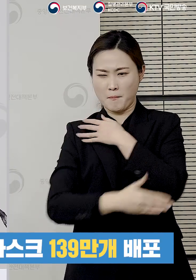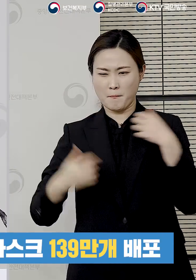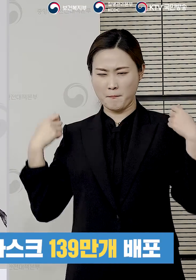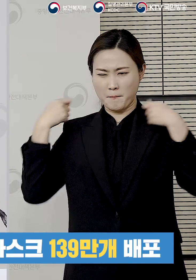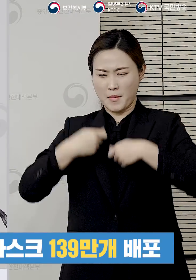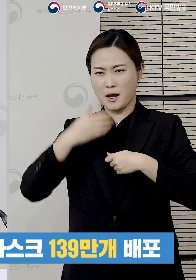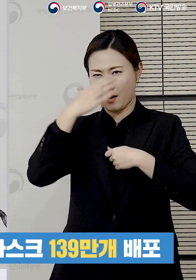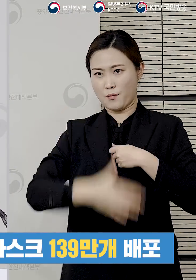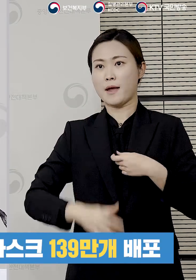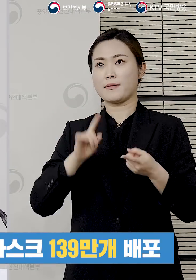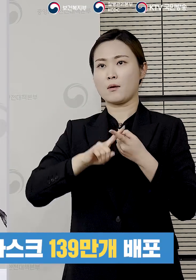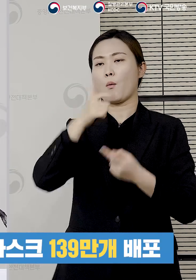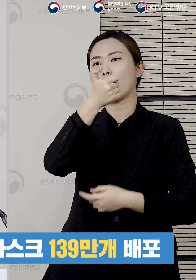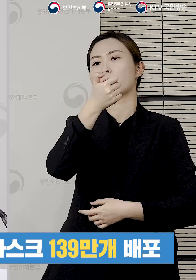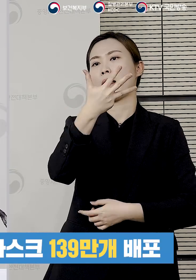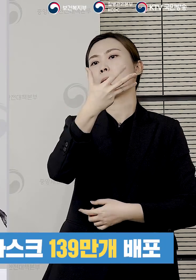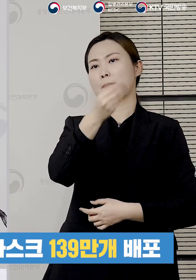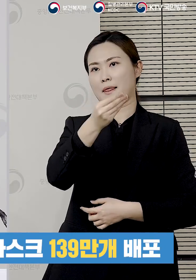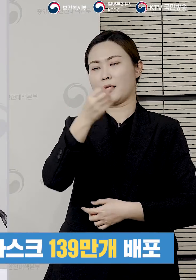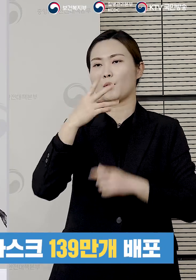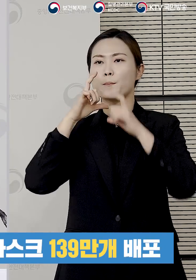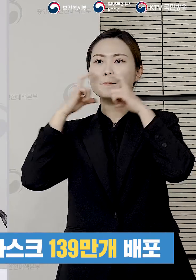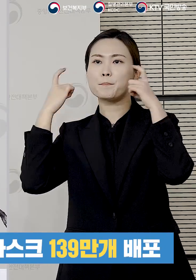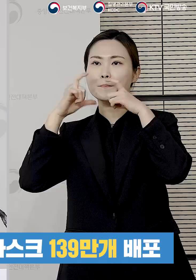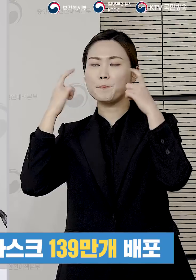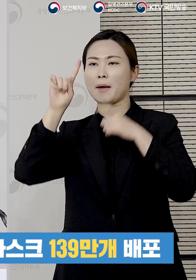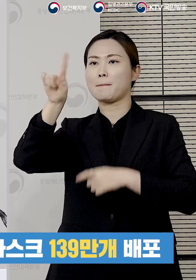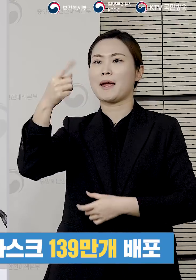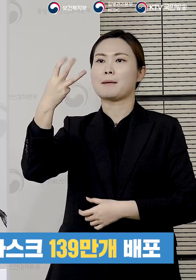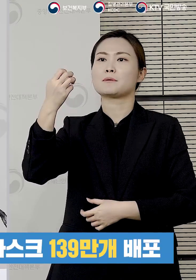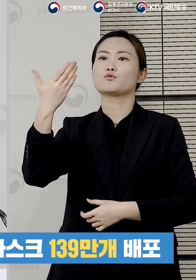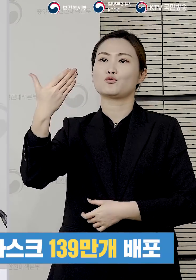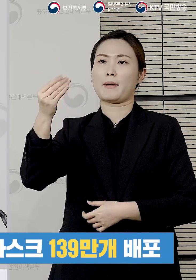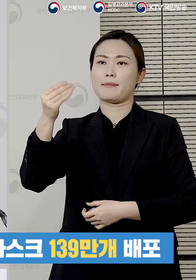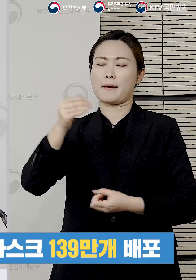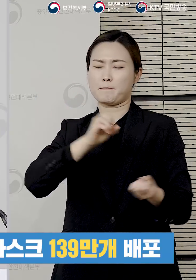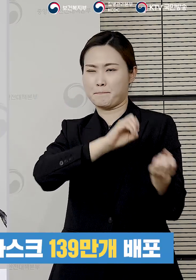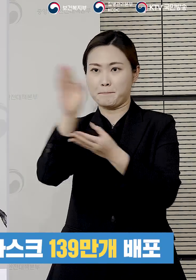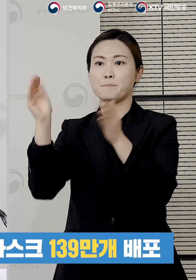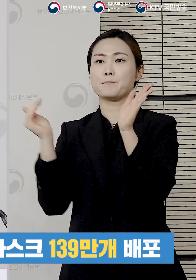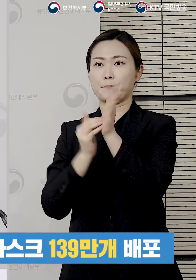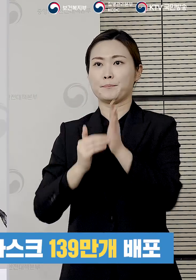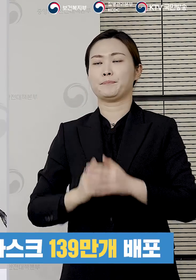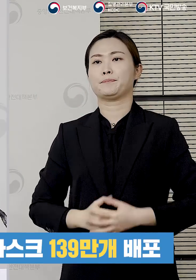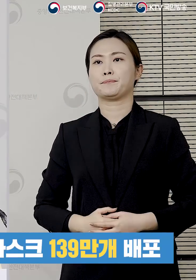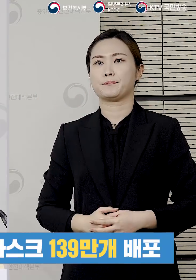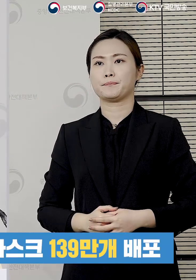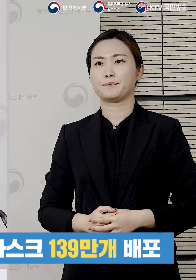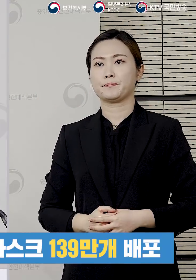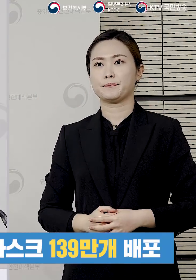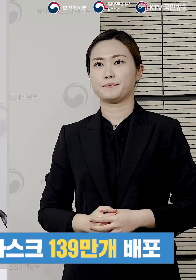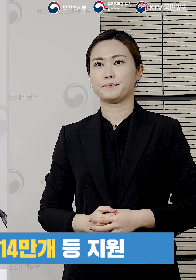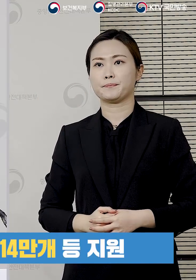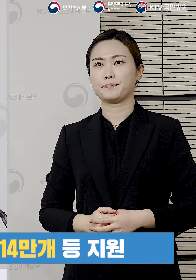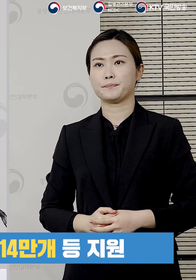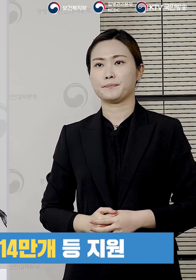약 58만 개, 방역용 마스크 139만 개를 배포하였습니다.